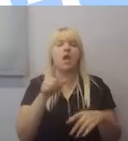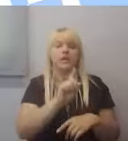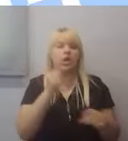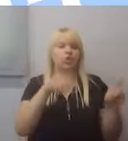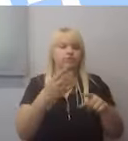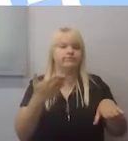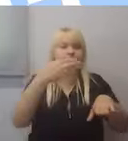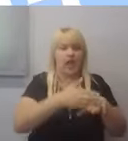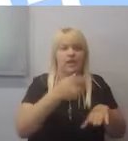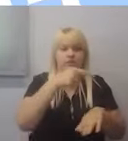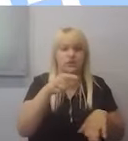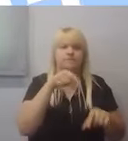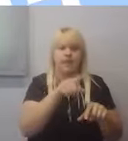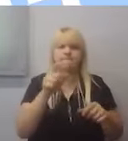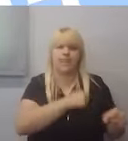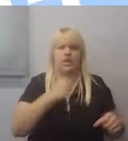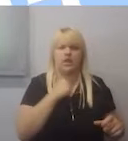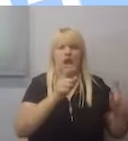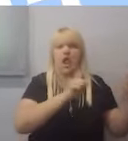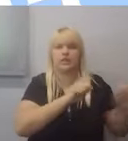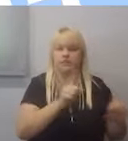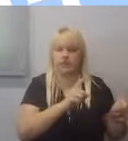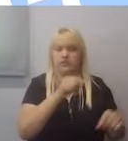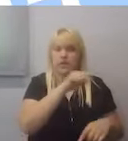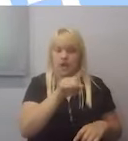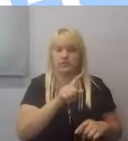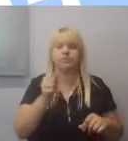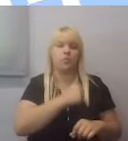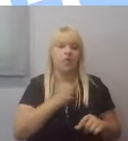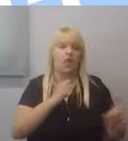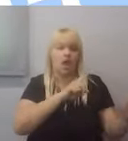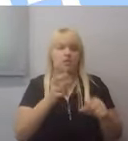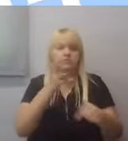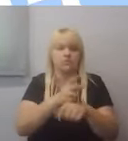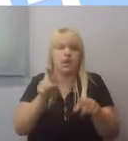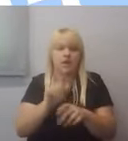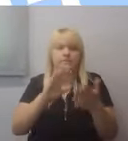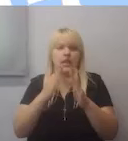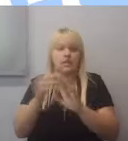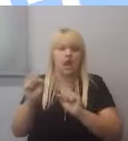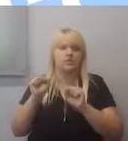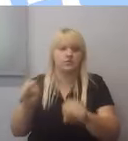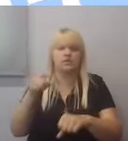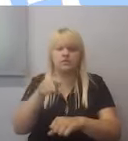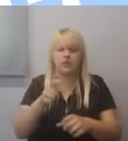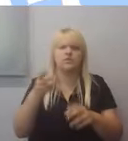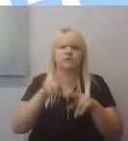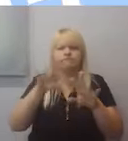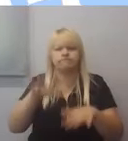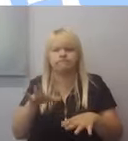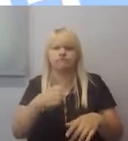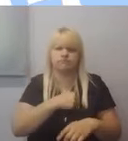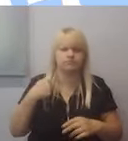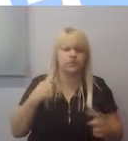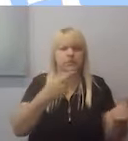militārās administrācijas bet otras militārās administrācijas funkcijas bija sagatavot pilsētas aizsardzībai viņi bija tie kas komunicēja bruņētiem spēkiem tie kas bija atbildīgi par